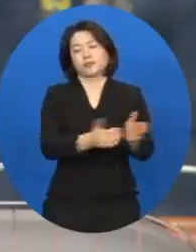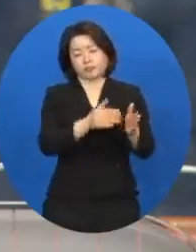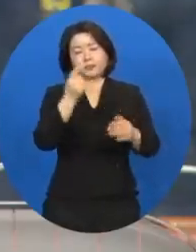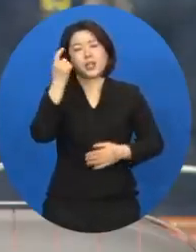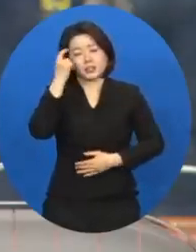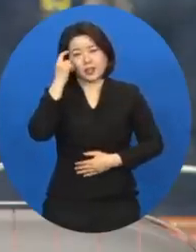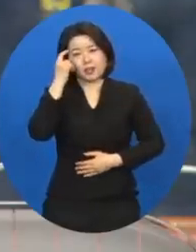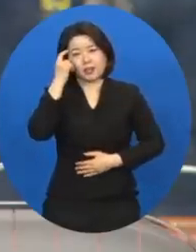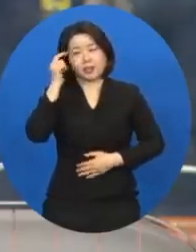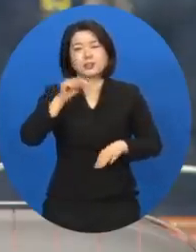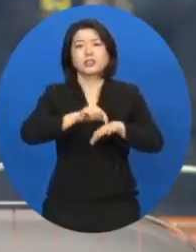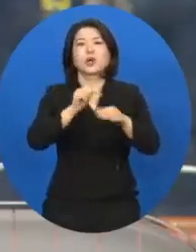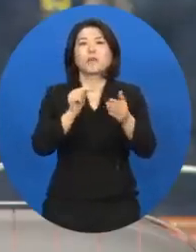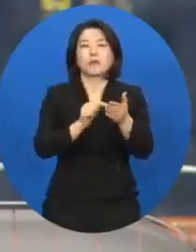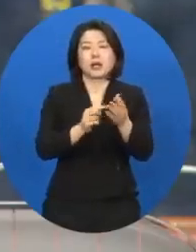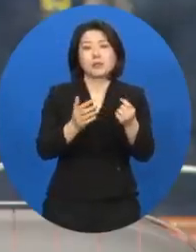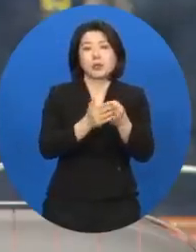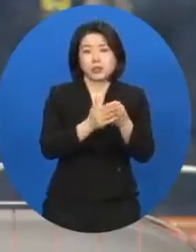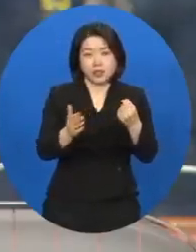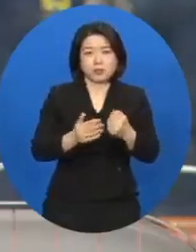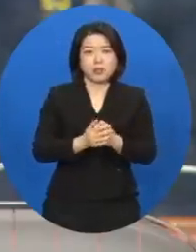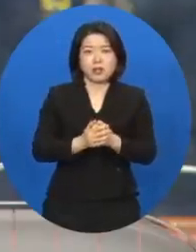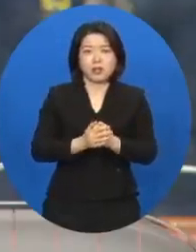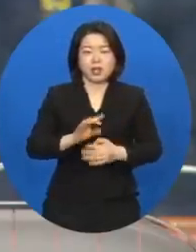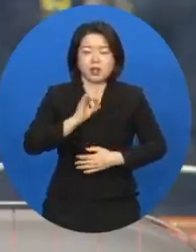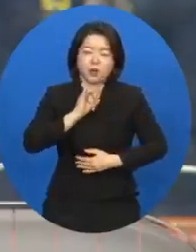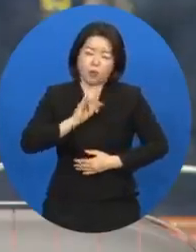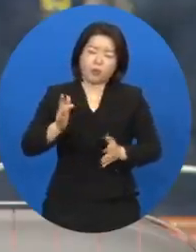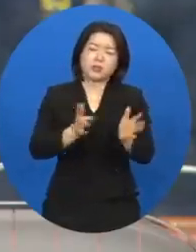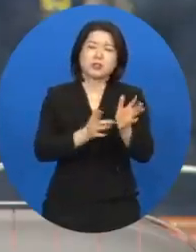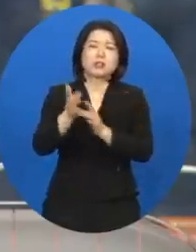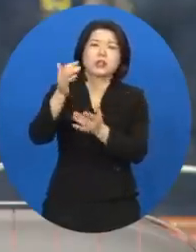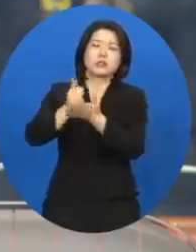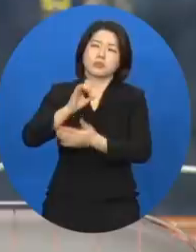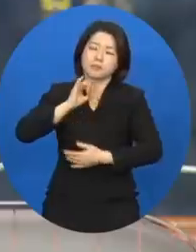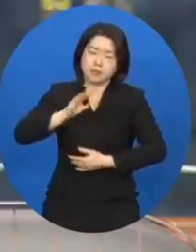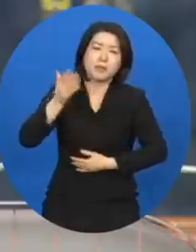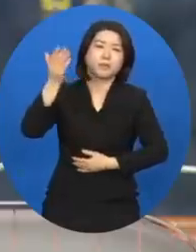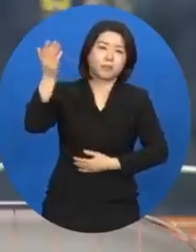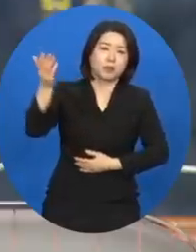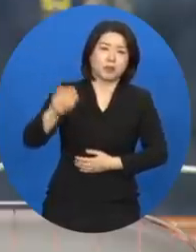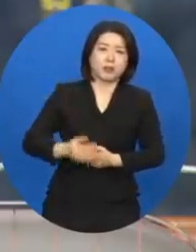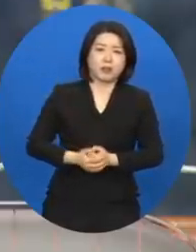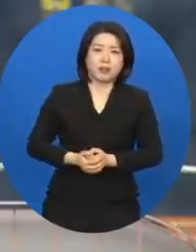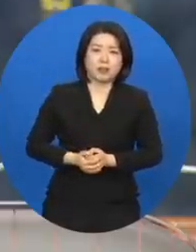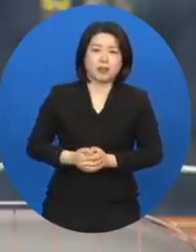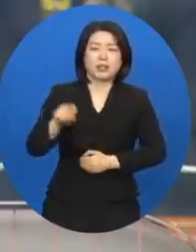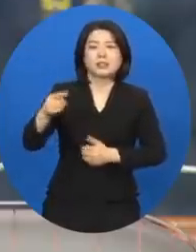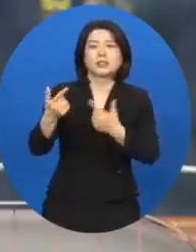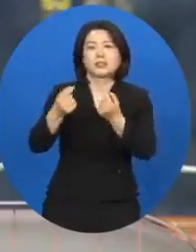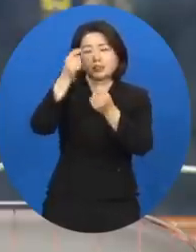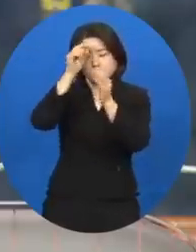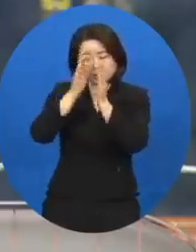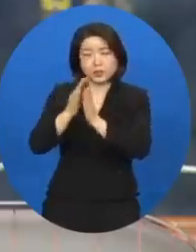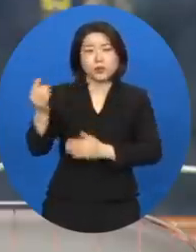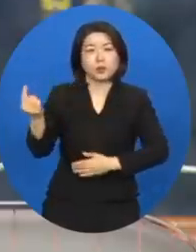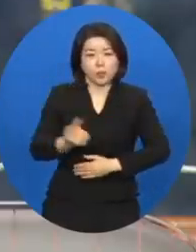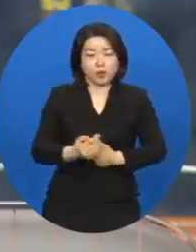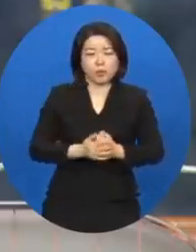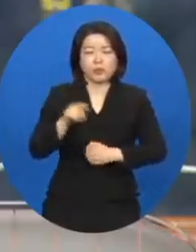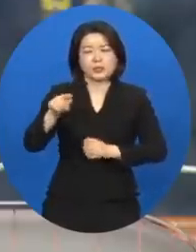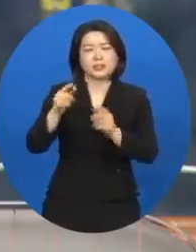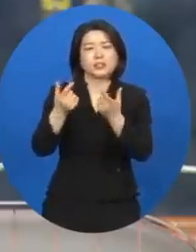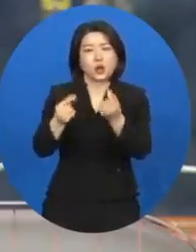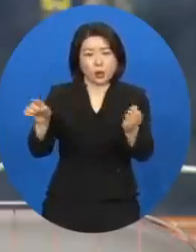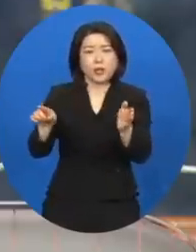그런 심정이었기 때문에 정말 오직 예수님이었어요. 그렇게 기도했고 또 그렇게